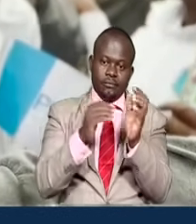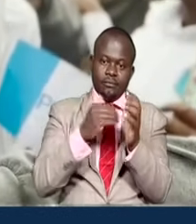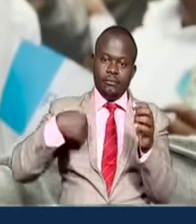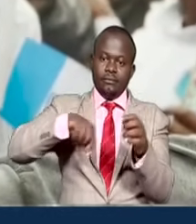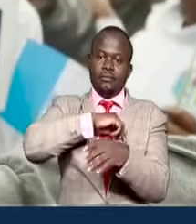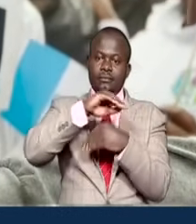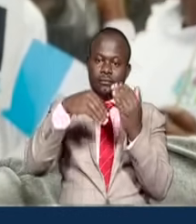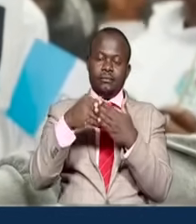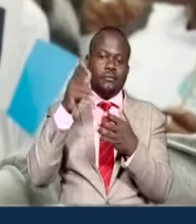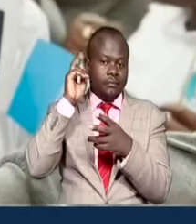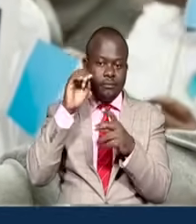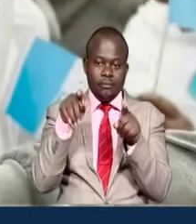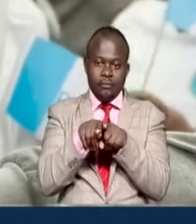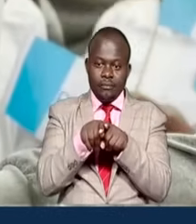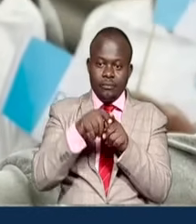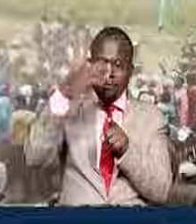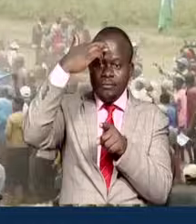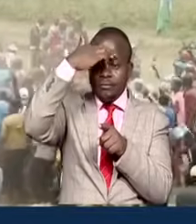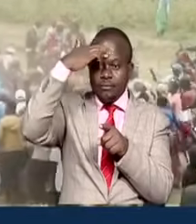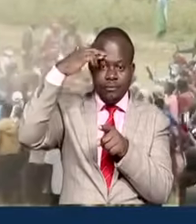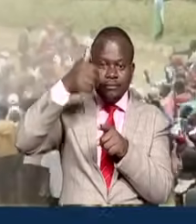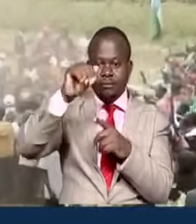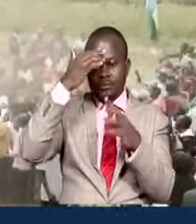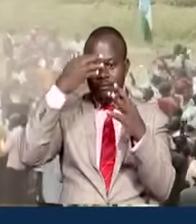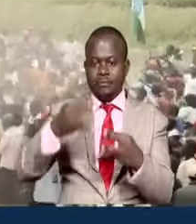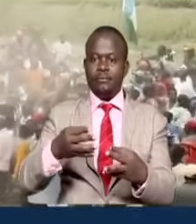tumwibonamo, akaba ariyo mpamvu ari we twahisemo.